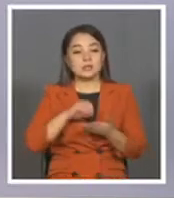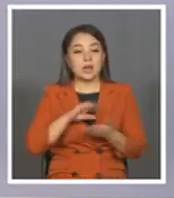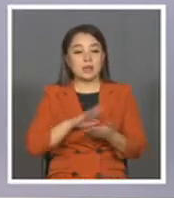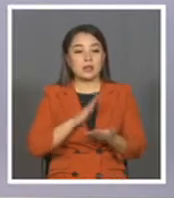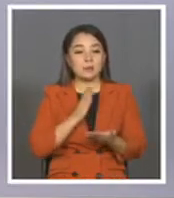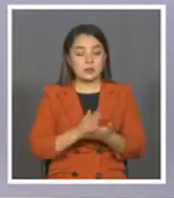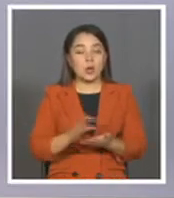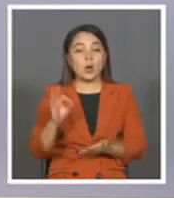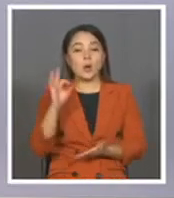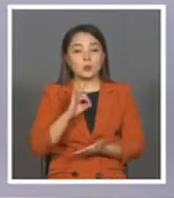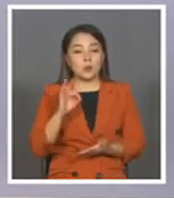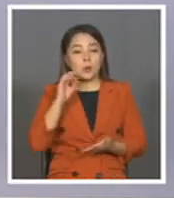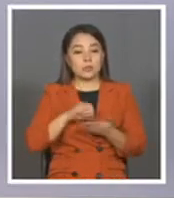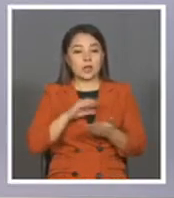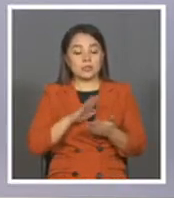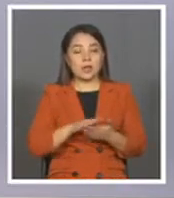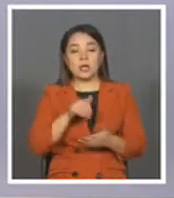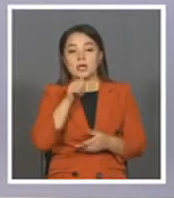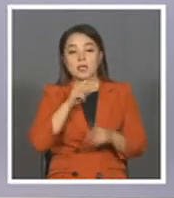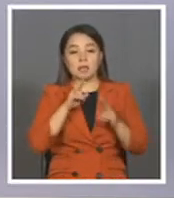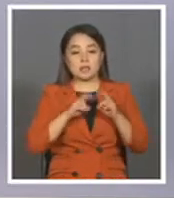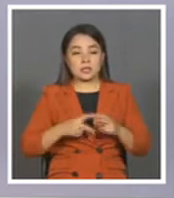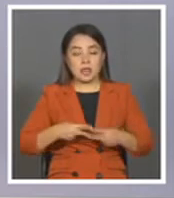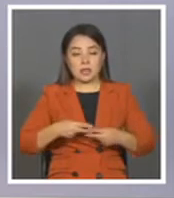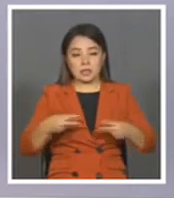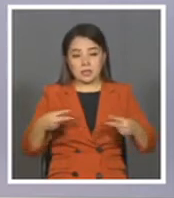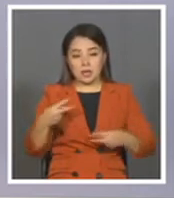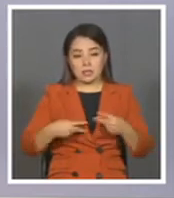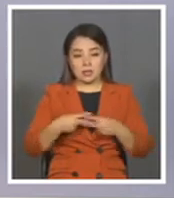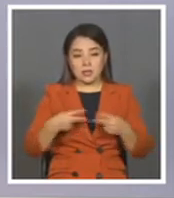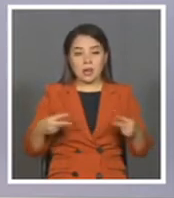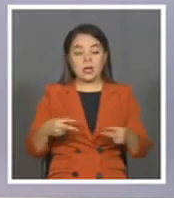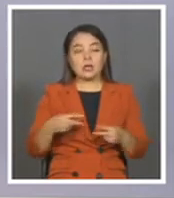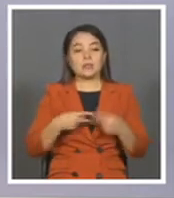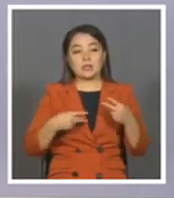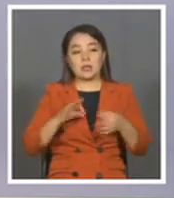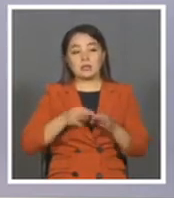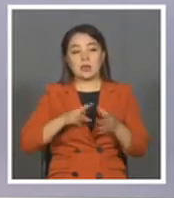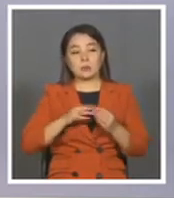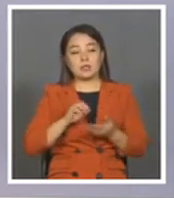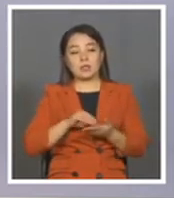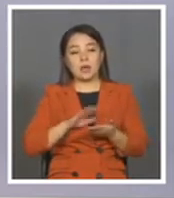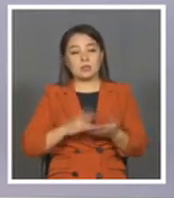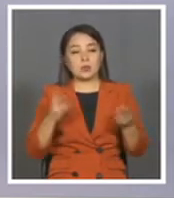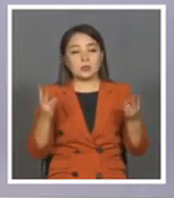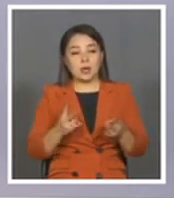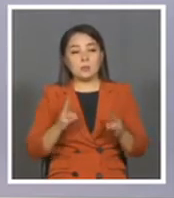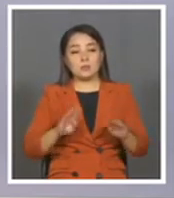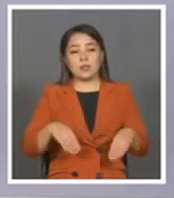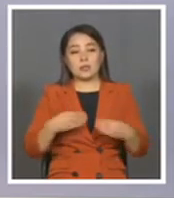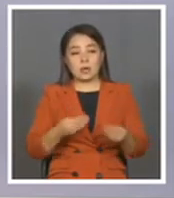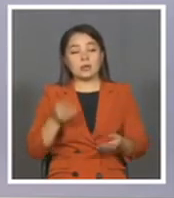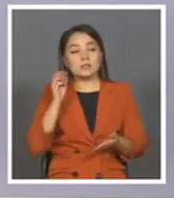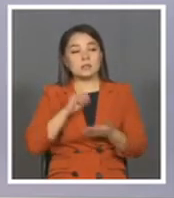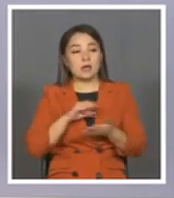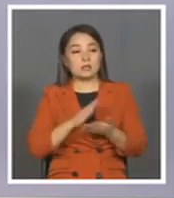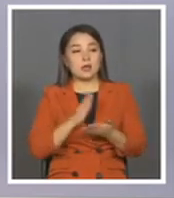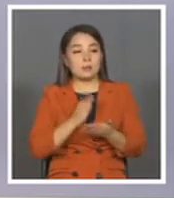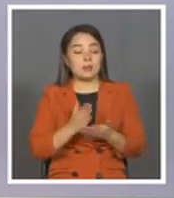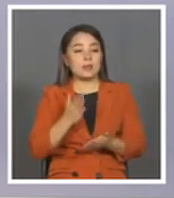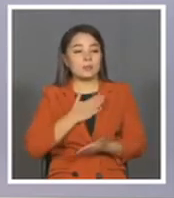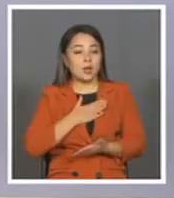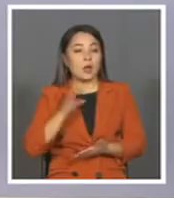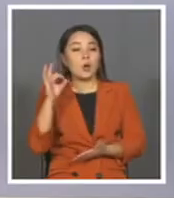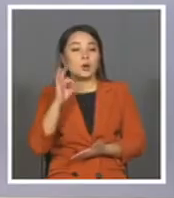сандарды нөл санымен салыстырып, теңсіздік түрінде жазыңыз. Бізге мұна сандар берілген,